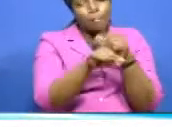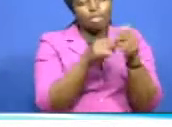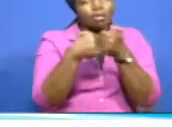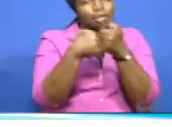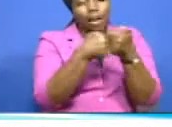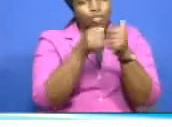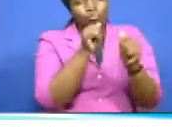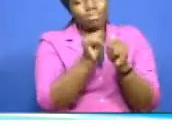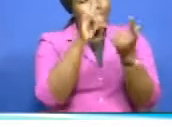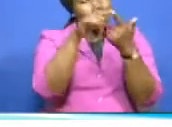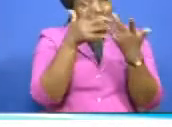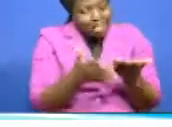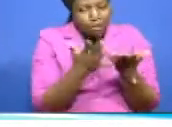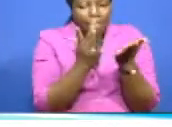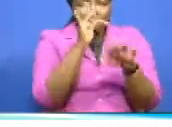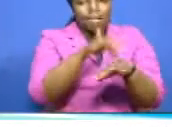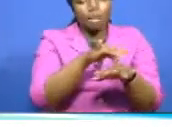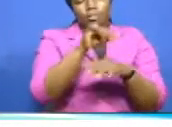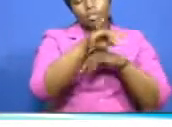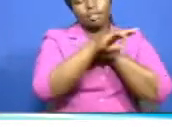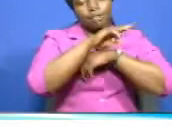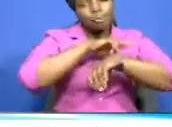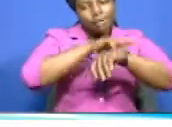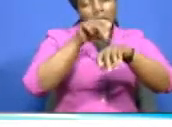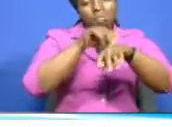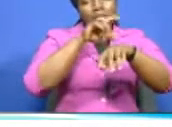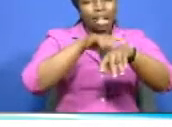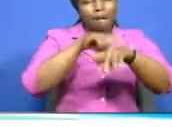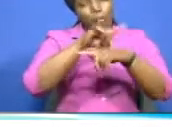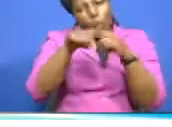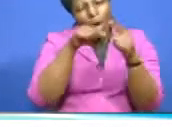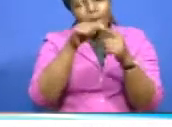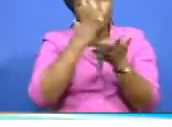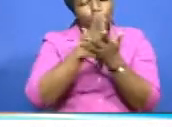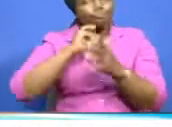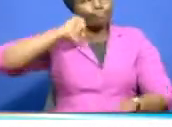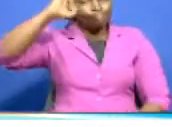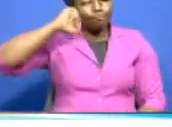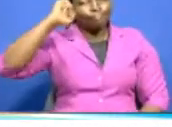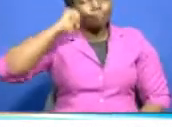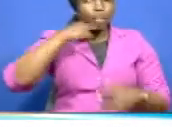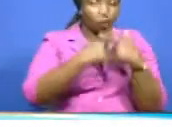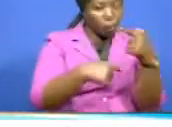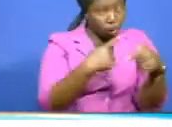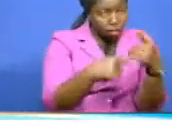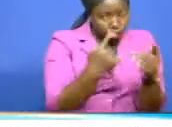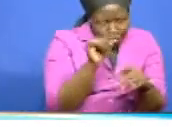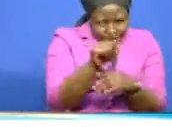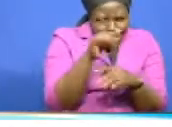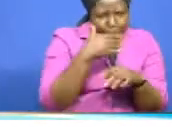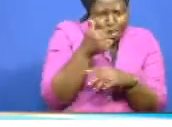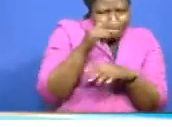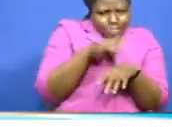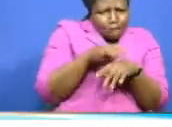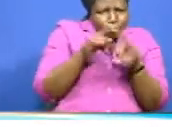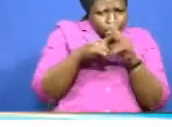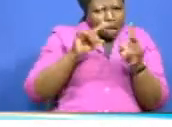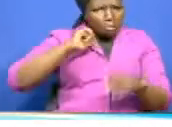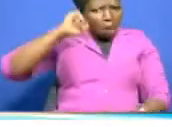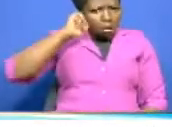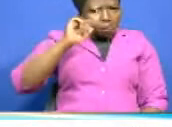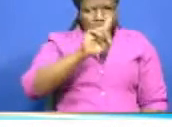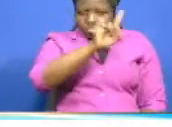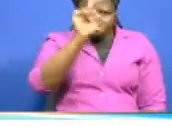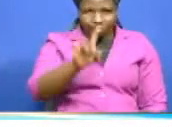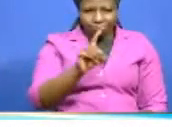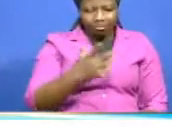ambazo bado zinalikumba taifa wakati ambapo bado siasa zinapigwa. Je, huu ni wakati bora wa kuanza siasa?